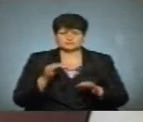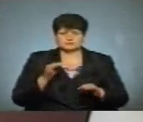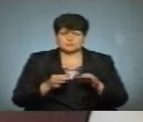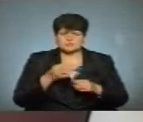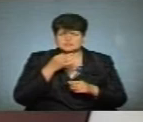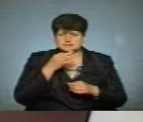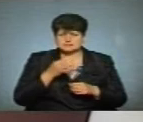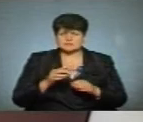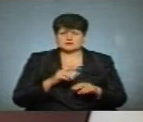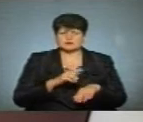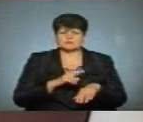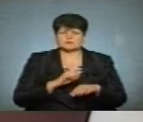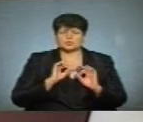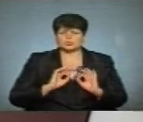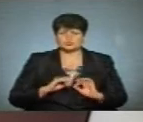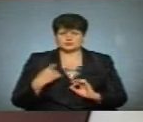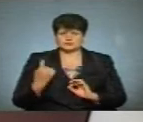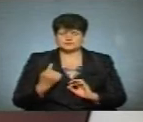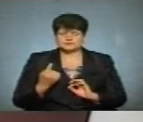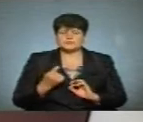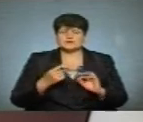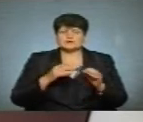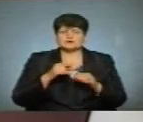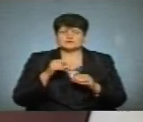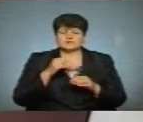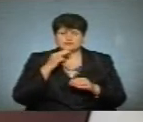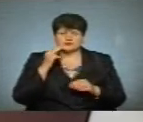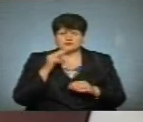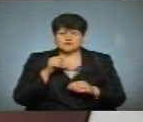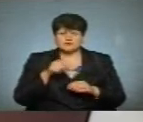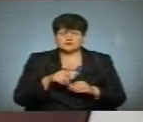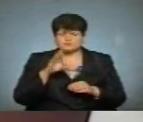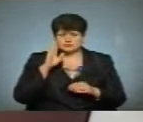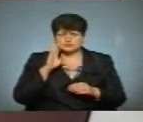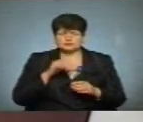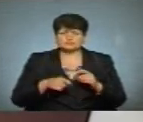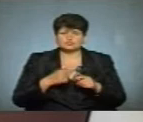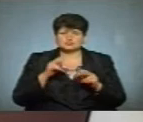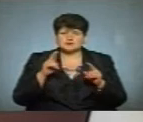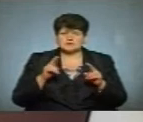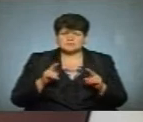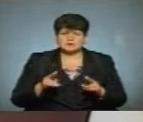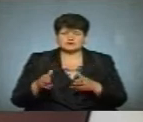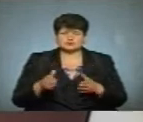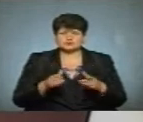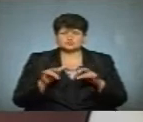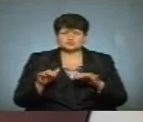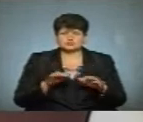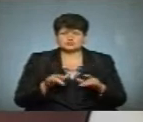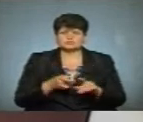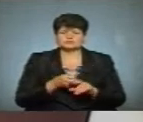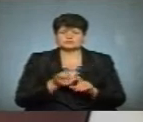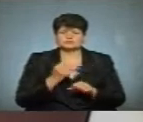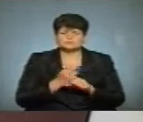речниця прокуратури області Леся Гурецька. За її словами, його обвинувачують у порушенні правил безпеки дорожнього руху, що спричинило смерть. Це